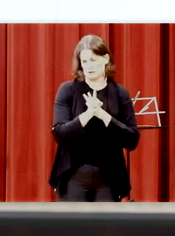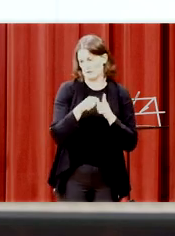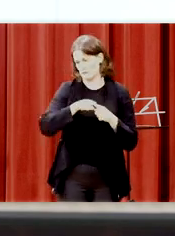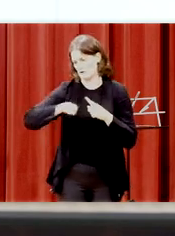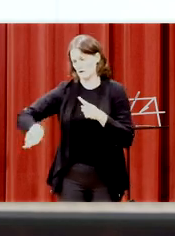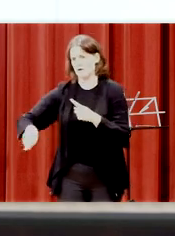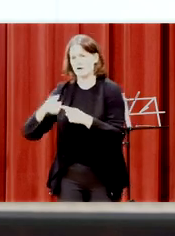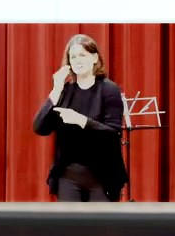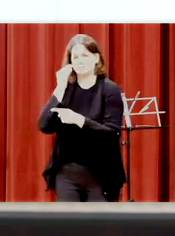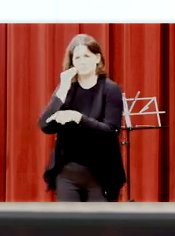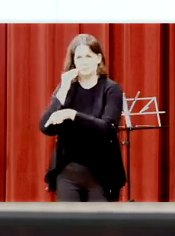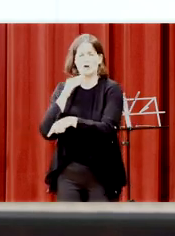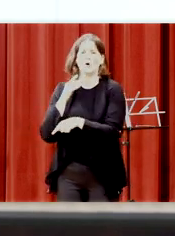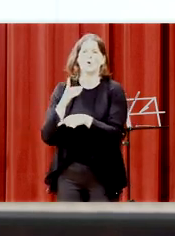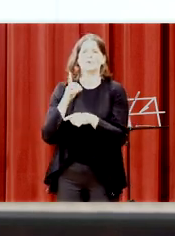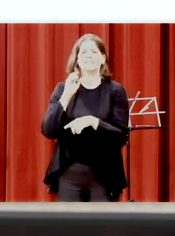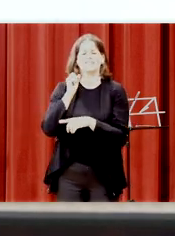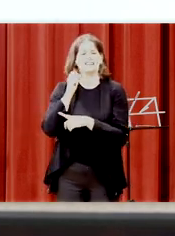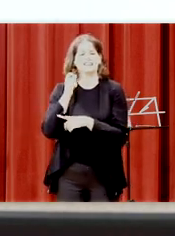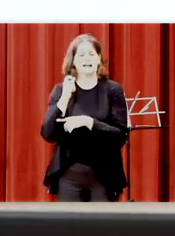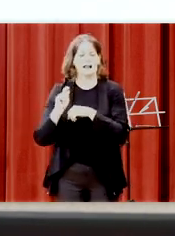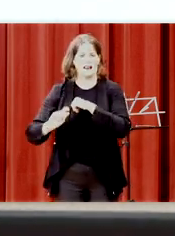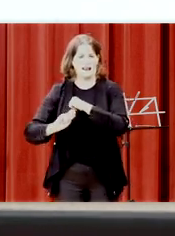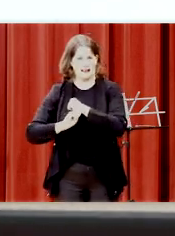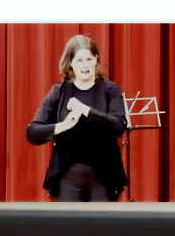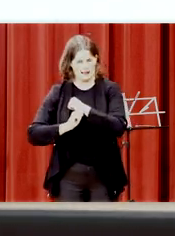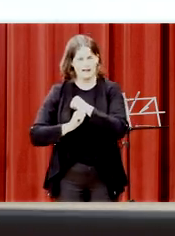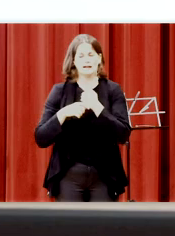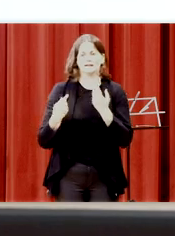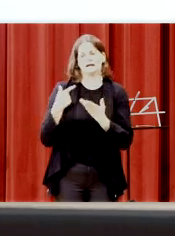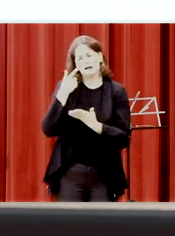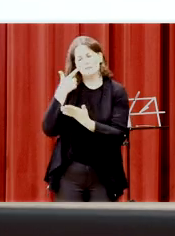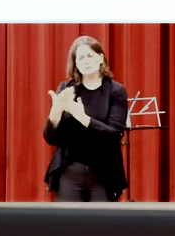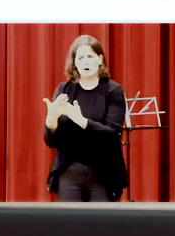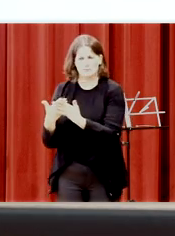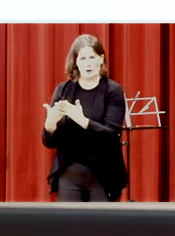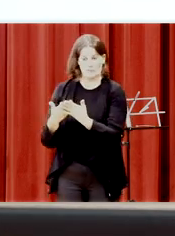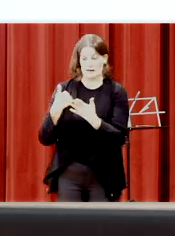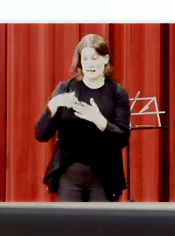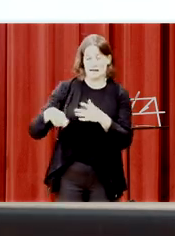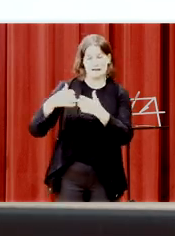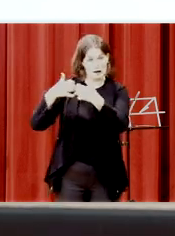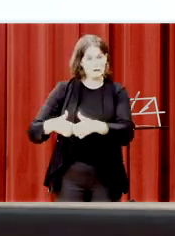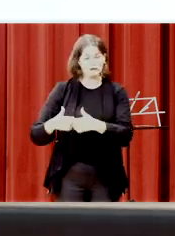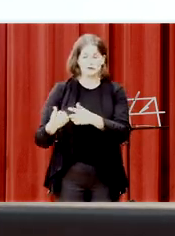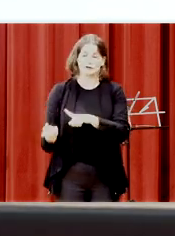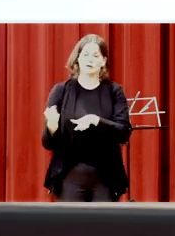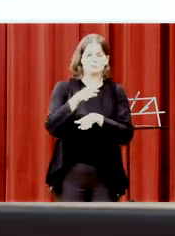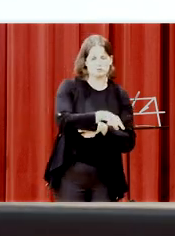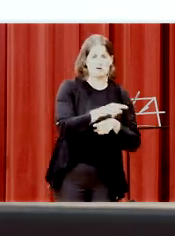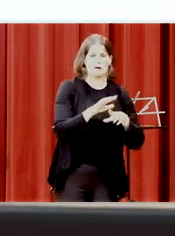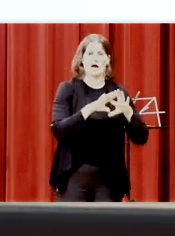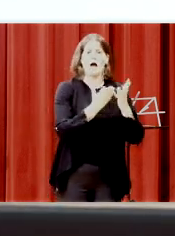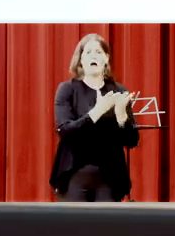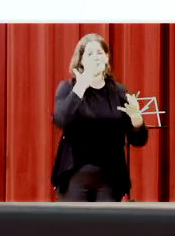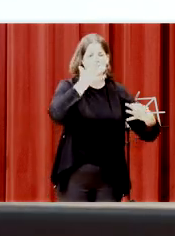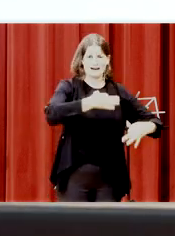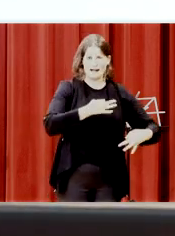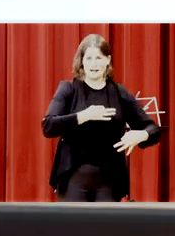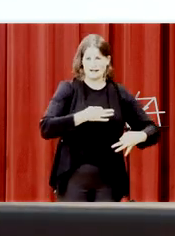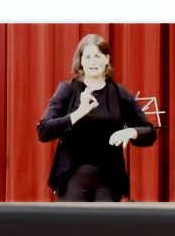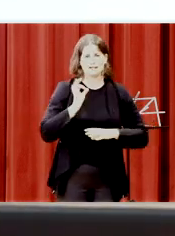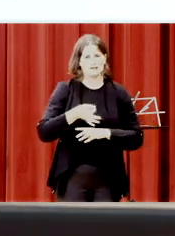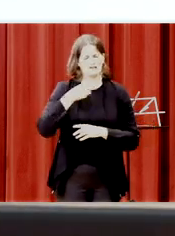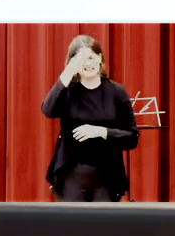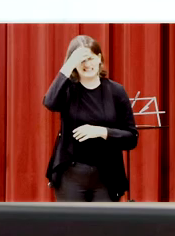passes al món real. Tot això és molta intel·ligència artificial. Després estan els matching customers, no? Les empreses que